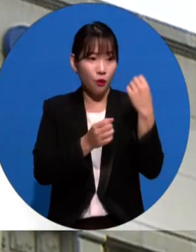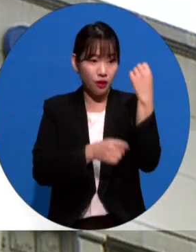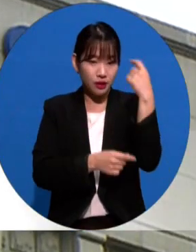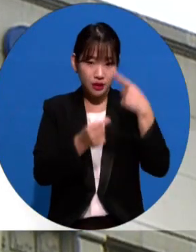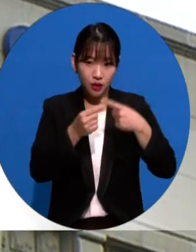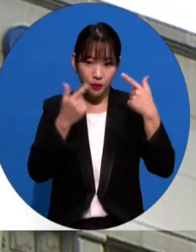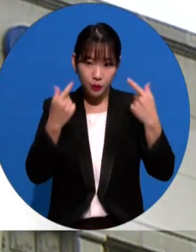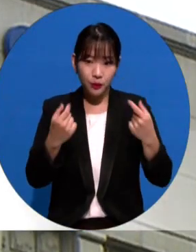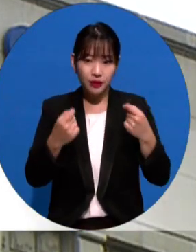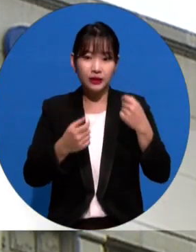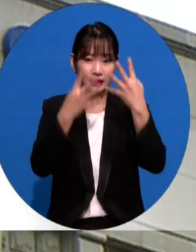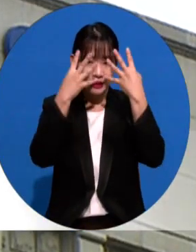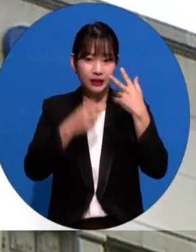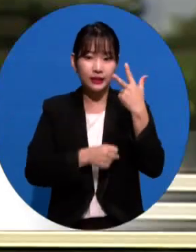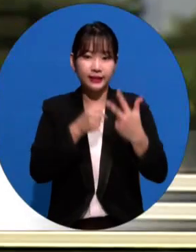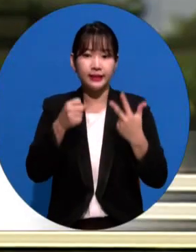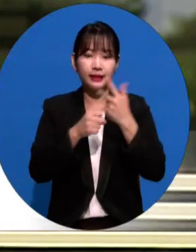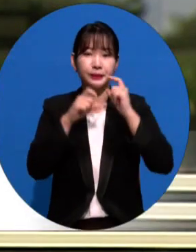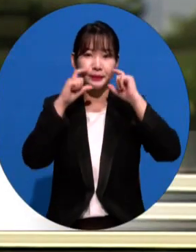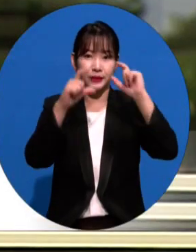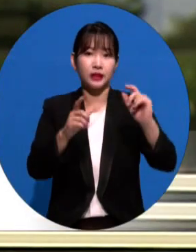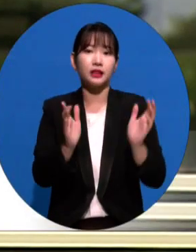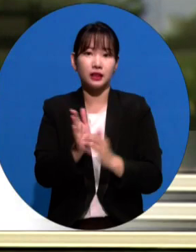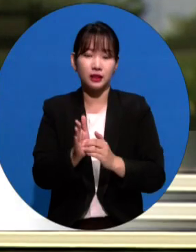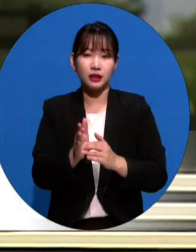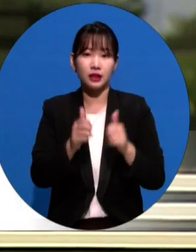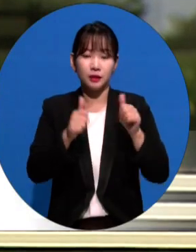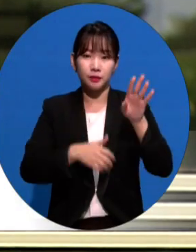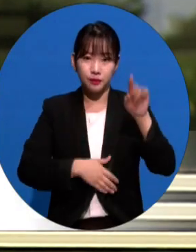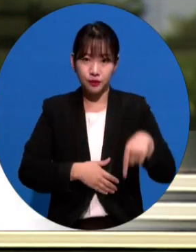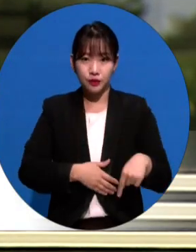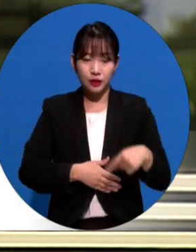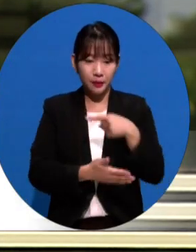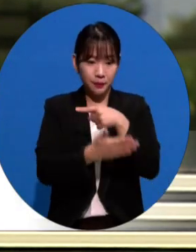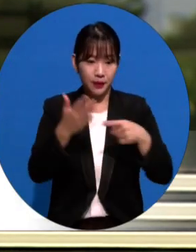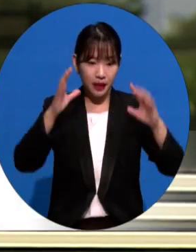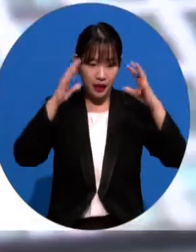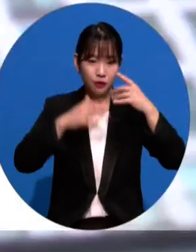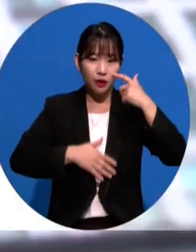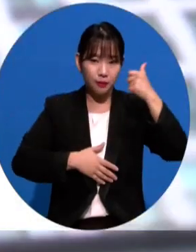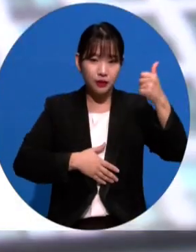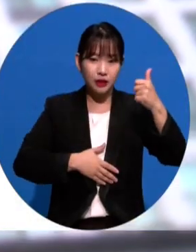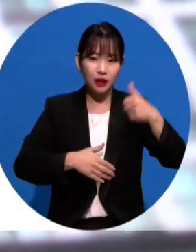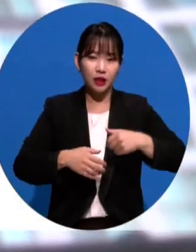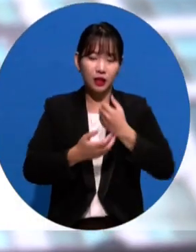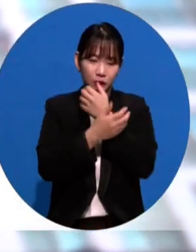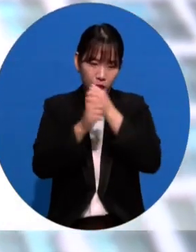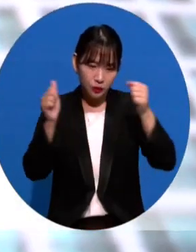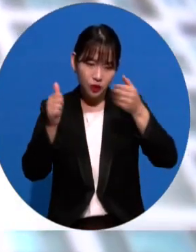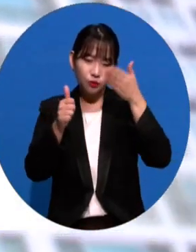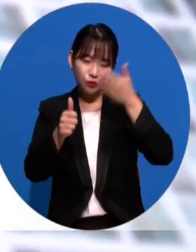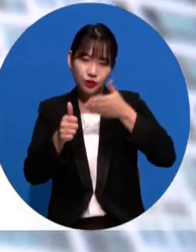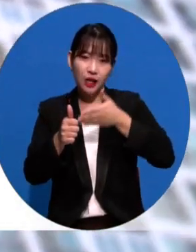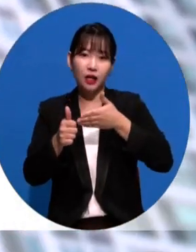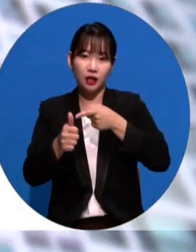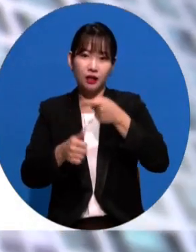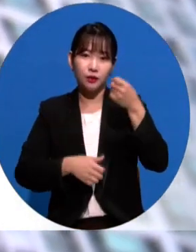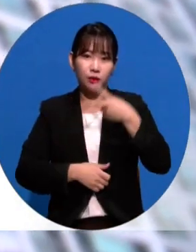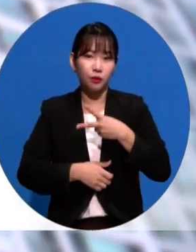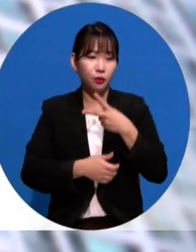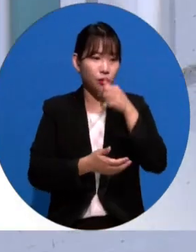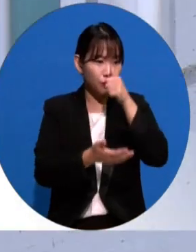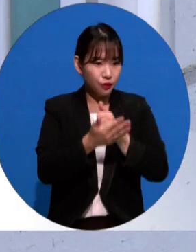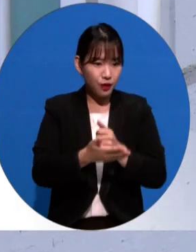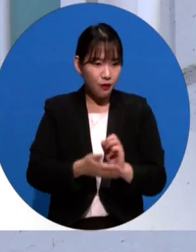같은 징역 7년을 선고했습니다. 재판부는 피해 아동 아버지가 선처를 탄원한 점과 범행 동기